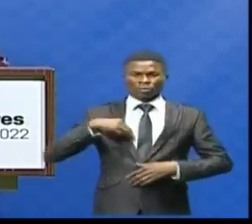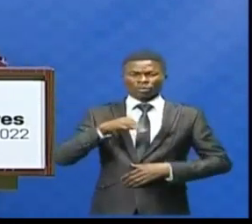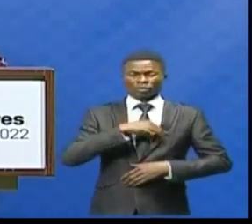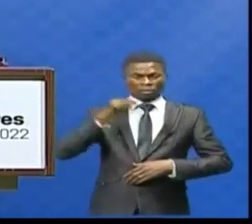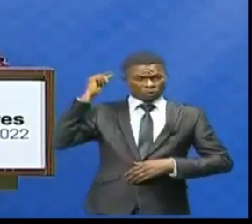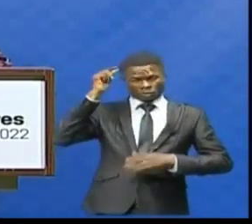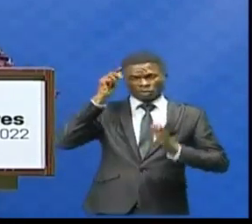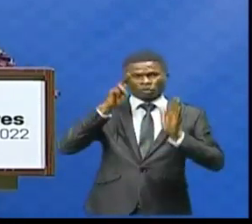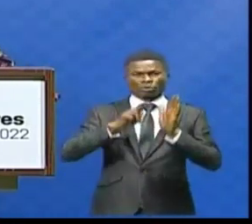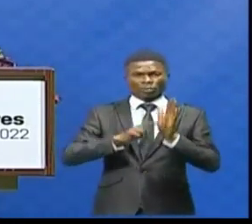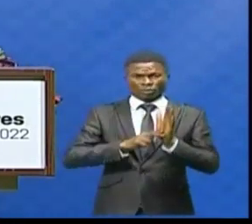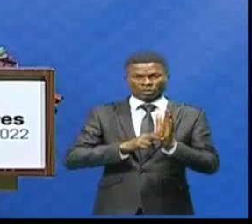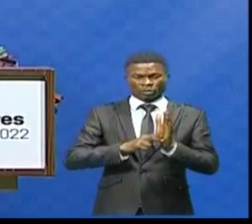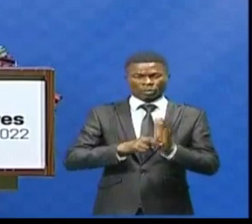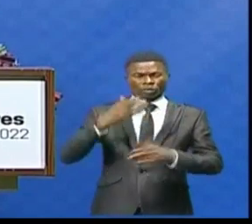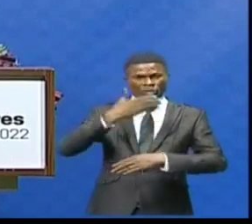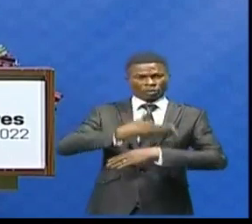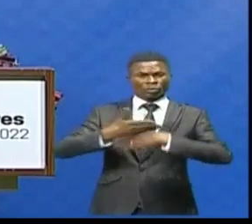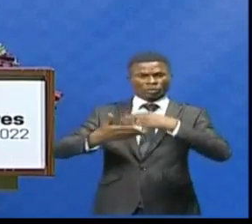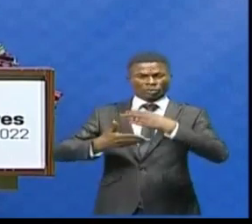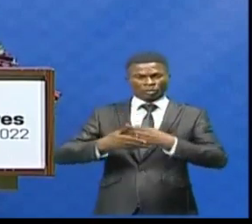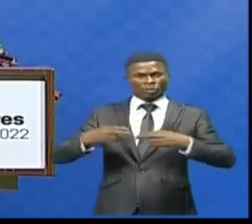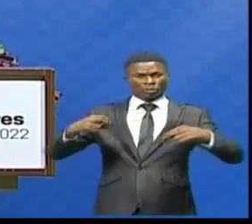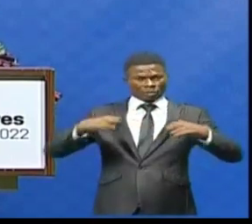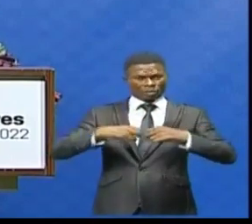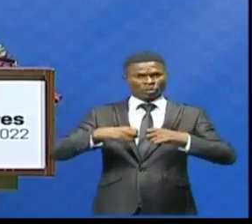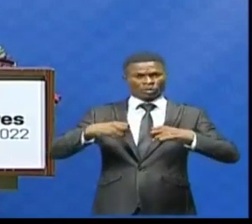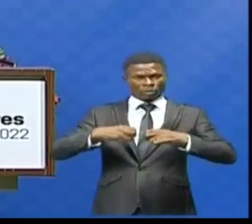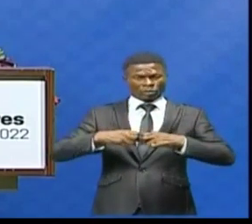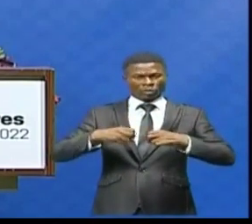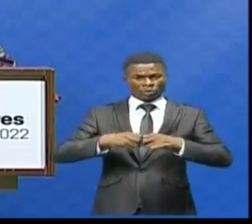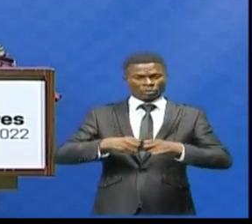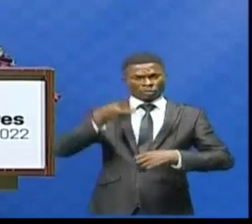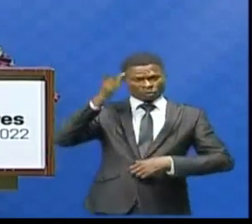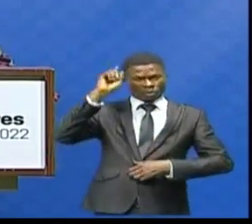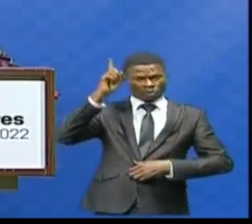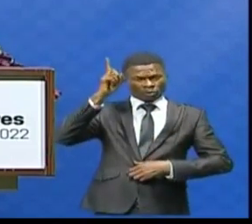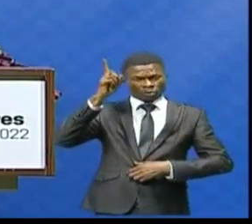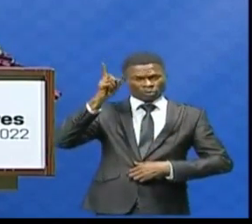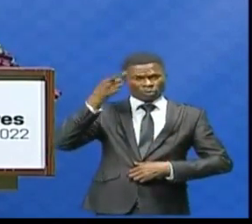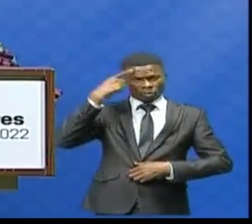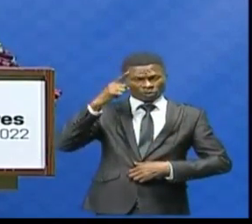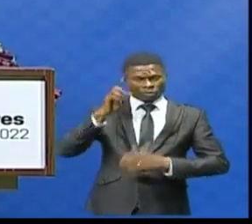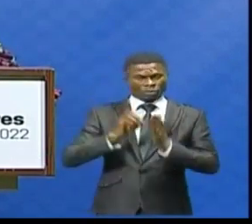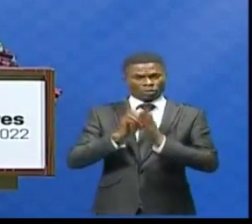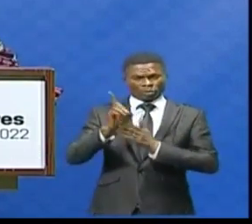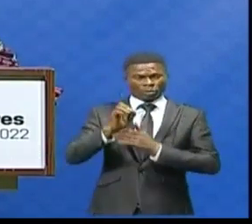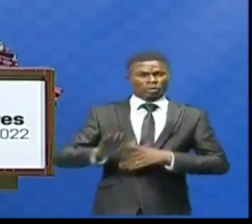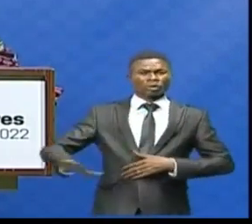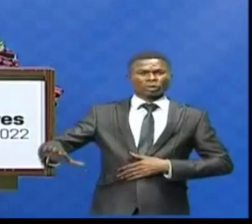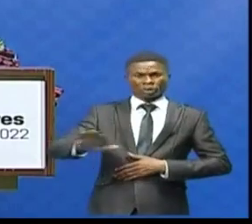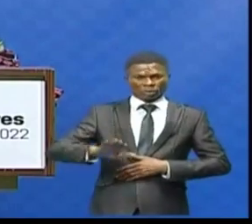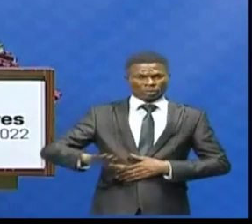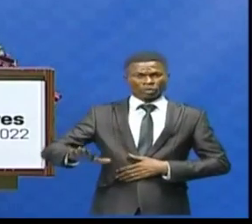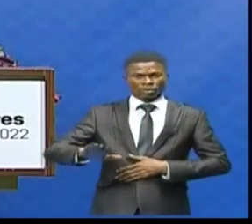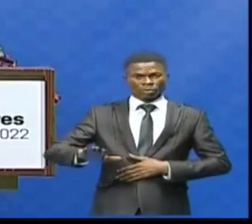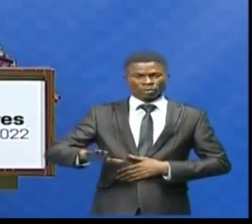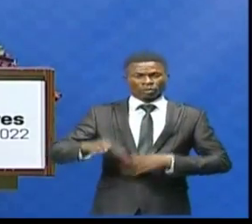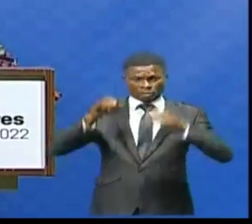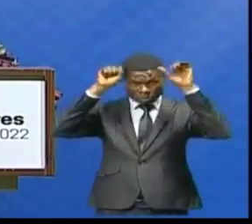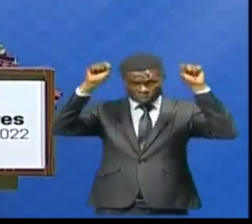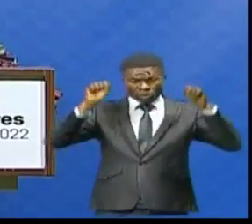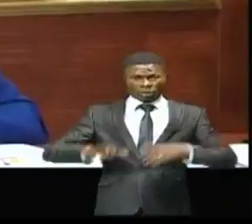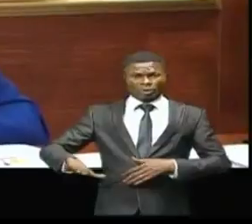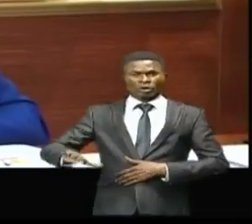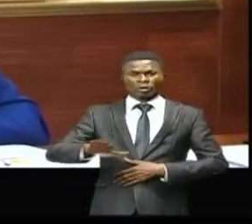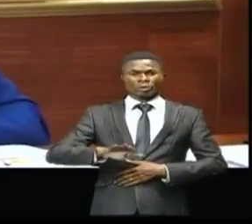gouvernement que les infrastructures énergétiques sont prioritaires pour la mort du développement du pays le président de la